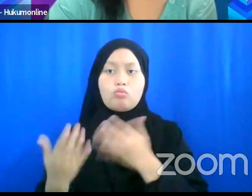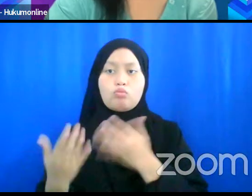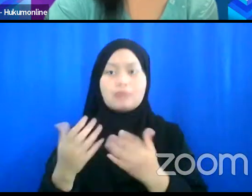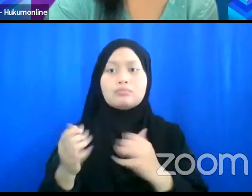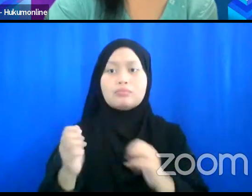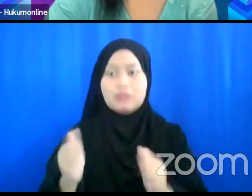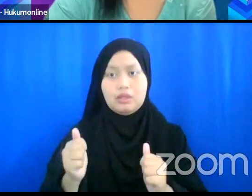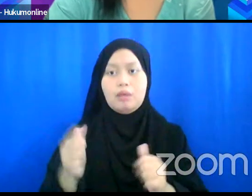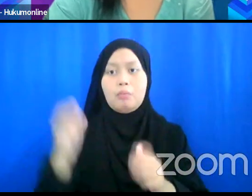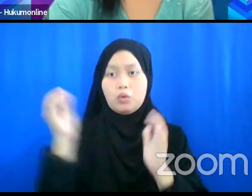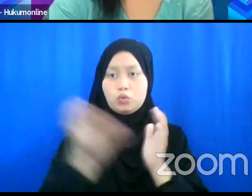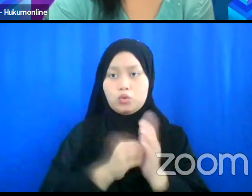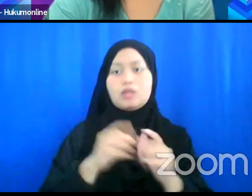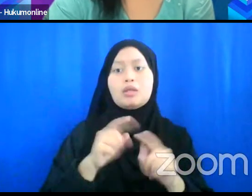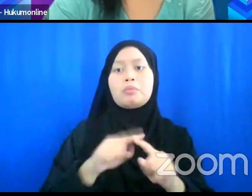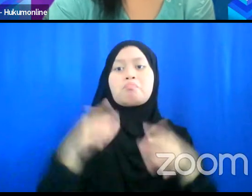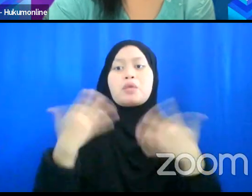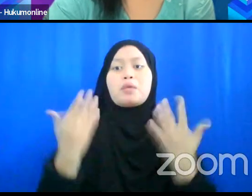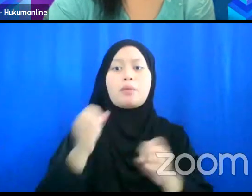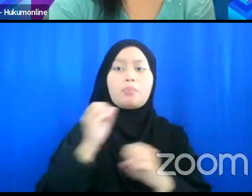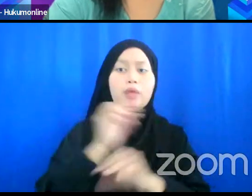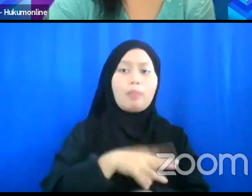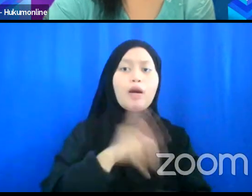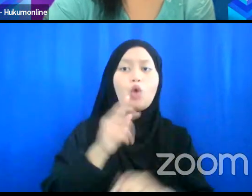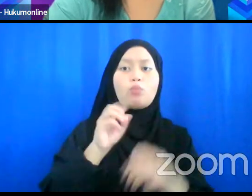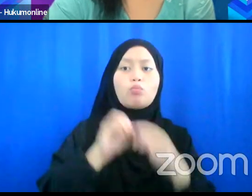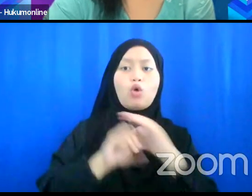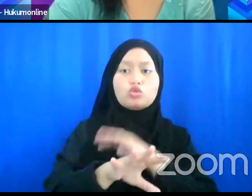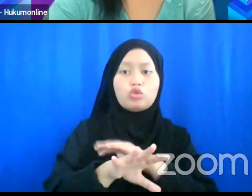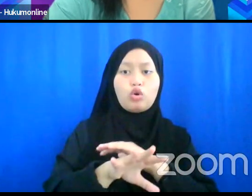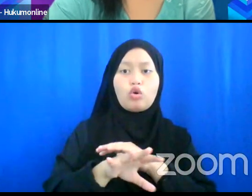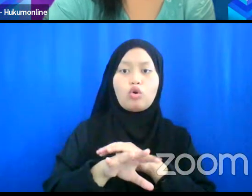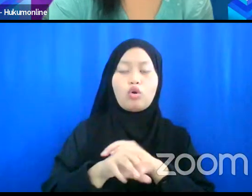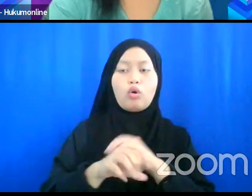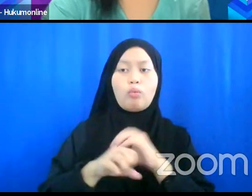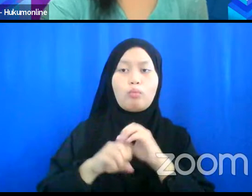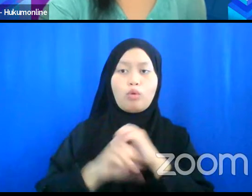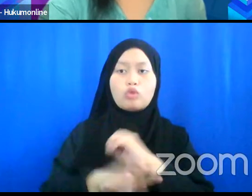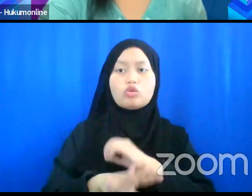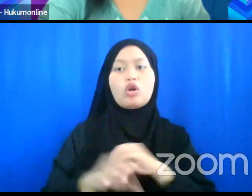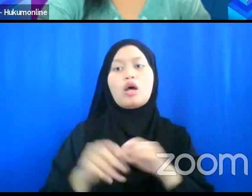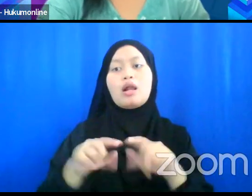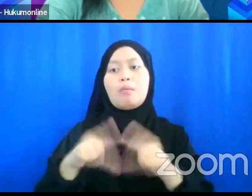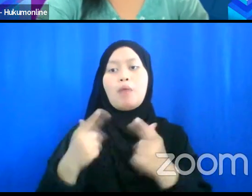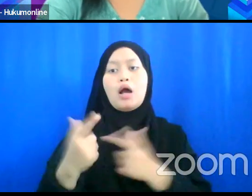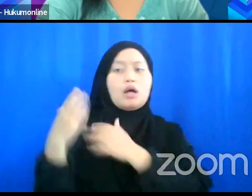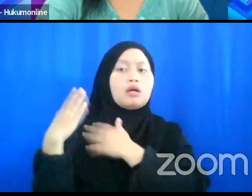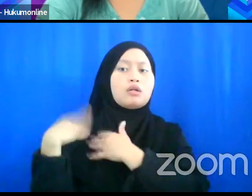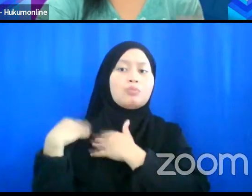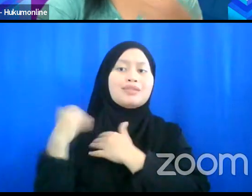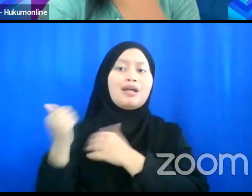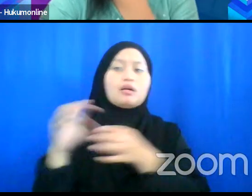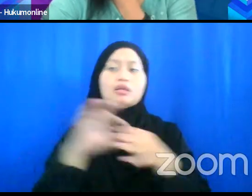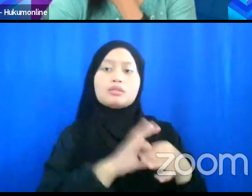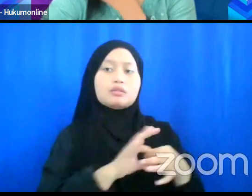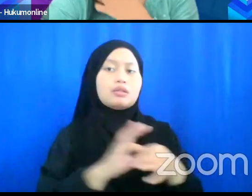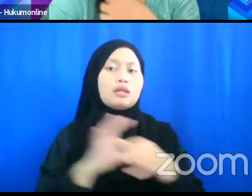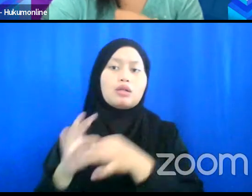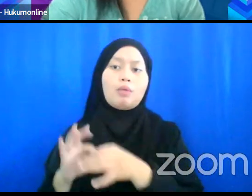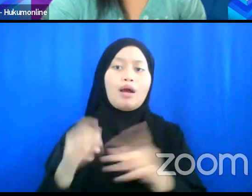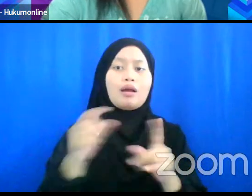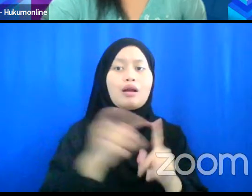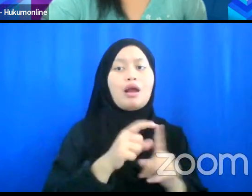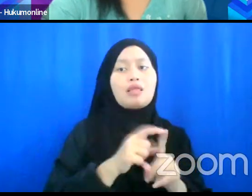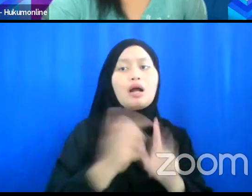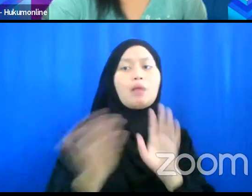tapi nanti tinggal Bagaimana penerapannya jika terjadi kebocoran itu nanti instansi yang berwenang ini bisa bekerja sama untuk memastikan datanya itu